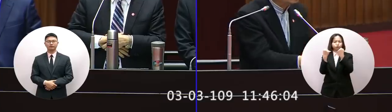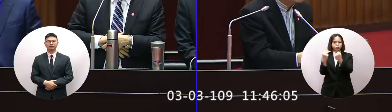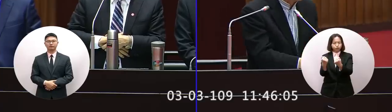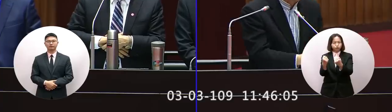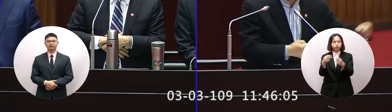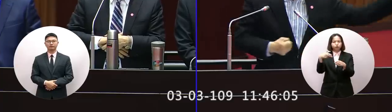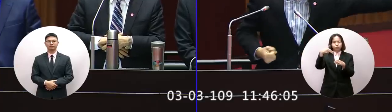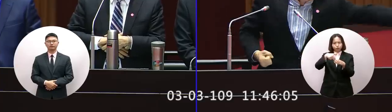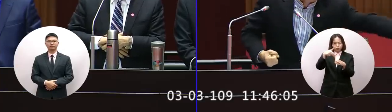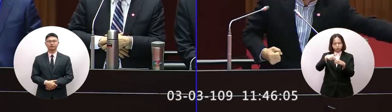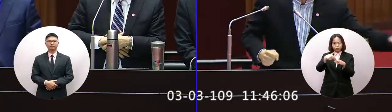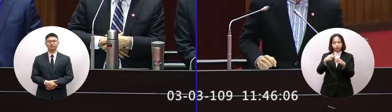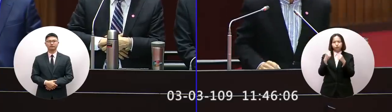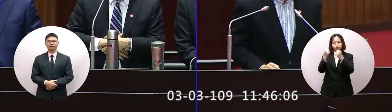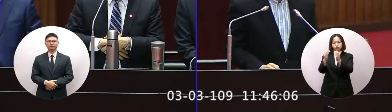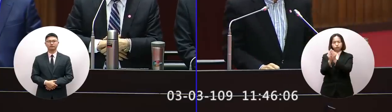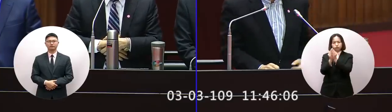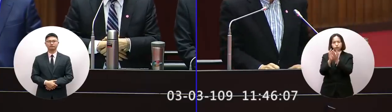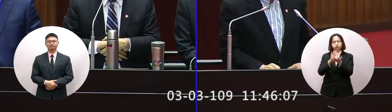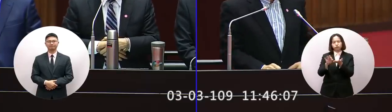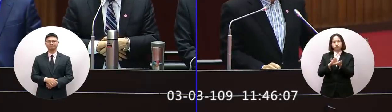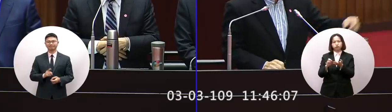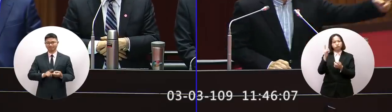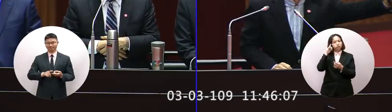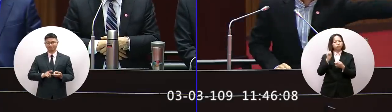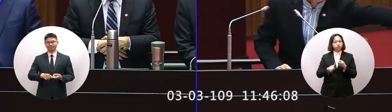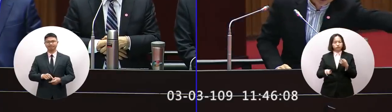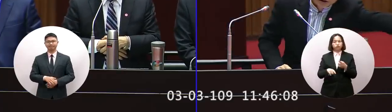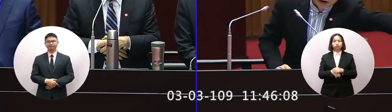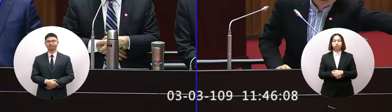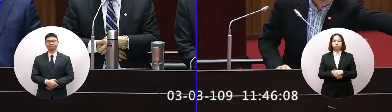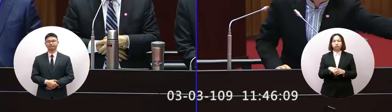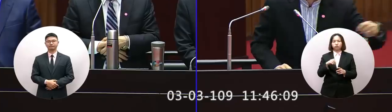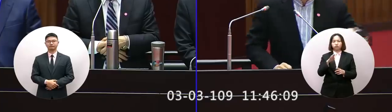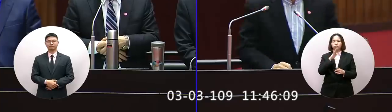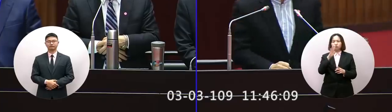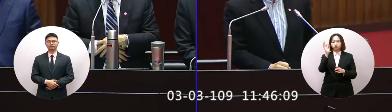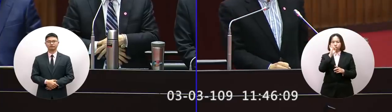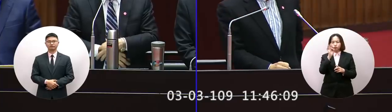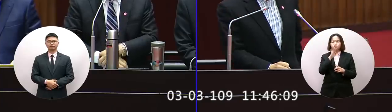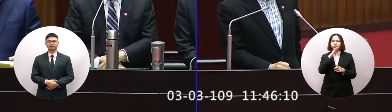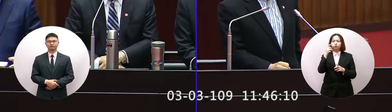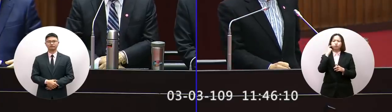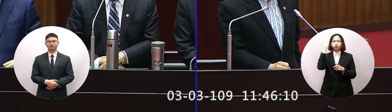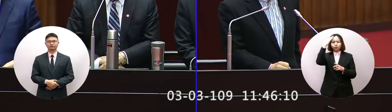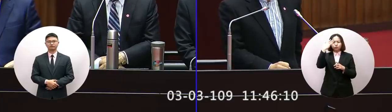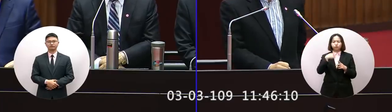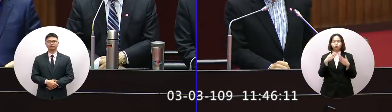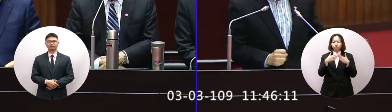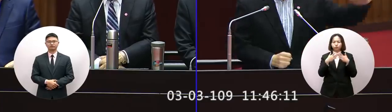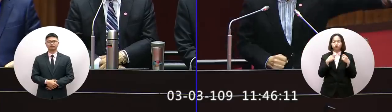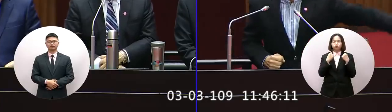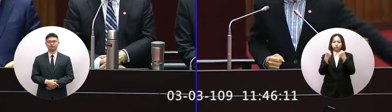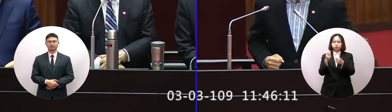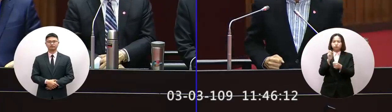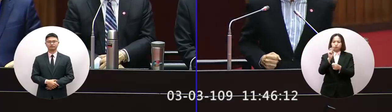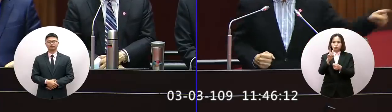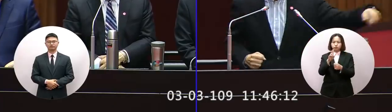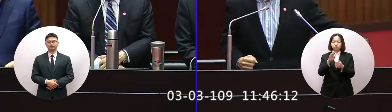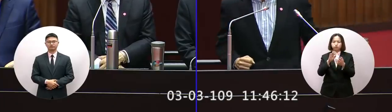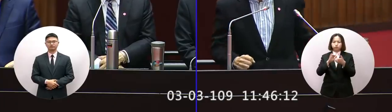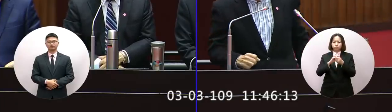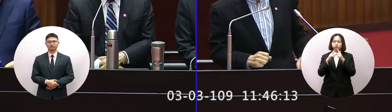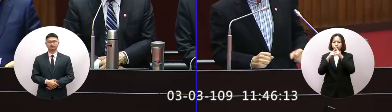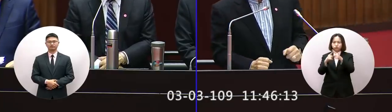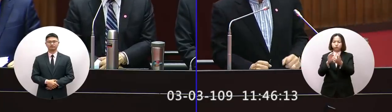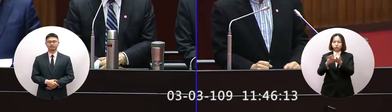用油錢又塞到桶對不對塞去蒸英文我們開兩百塊那五人兩百塊